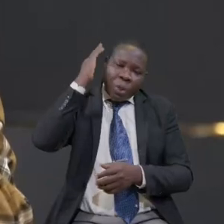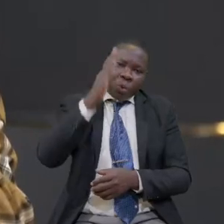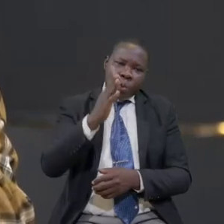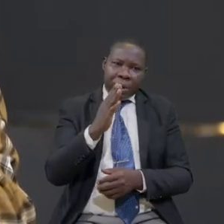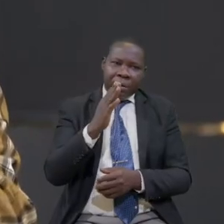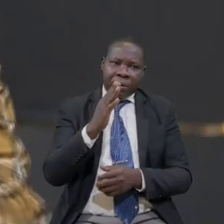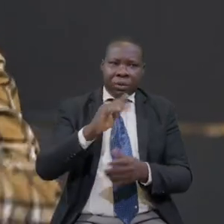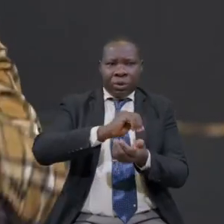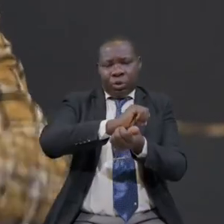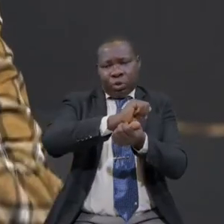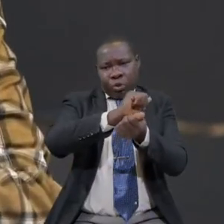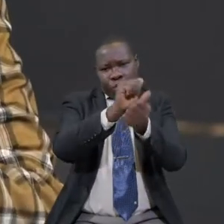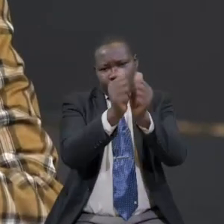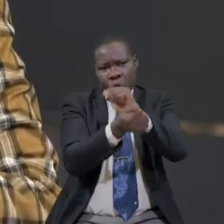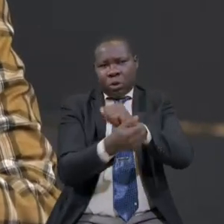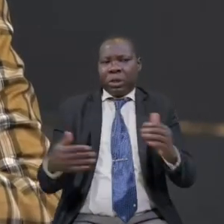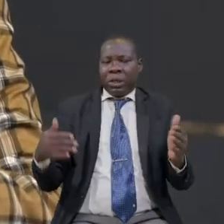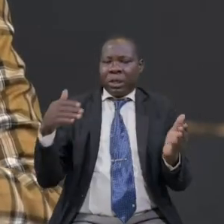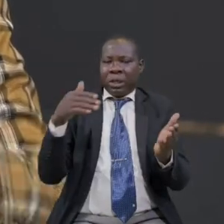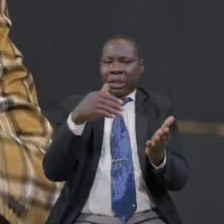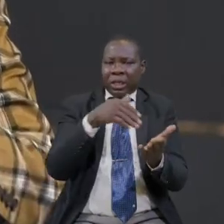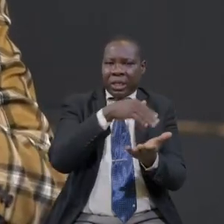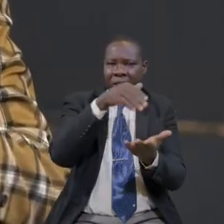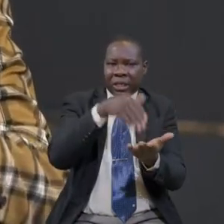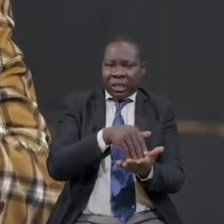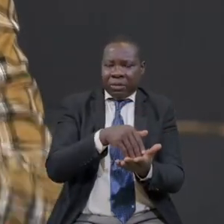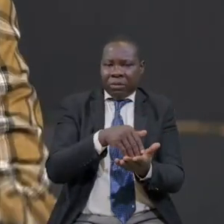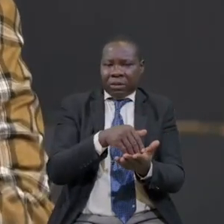encore compassion de nous. »